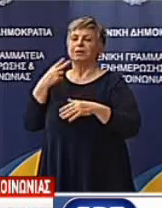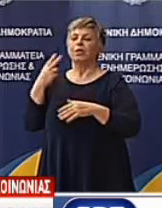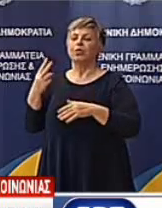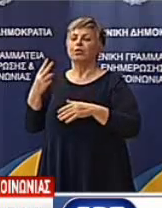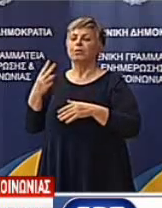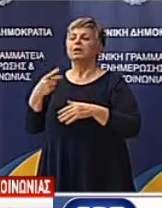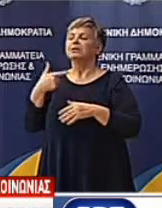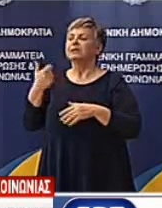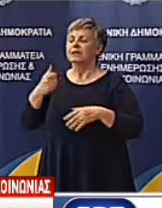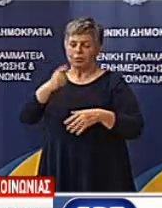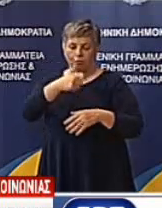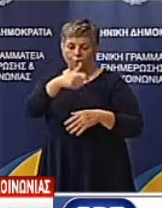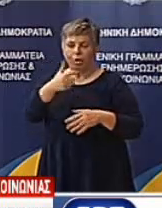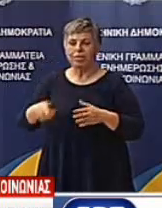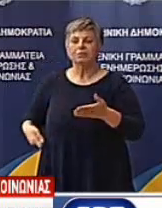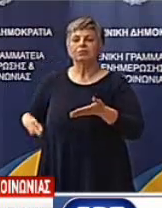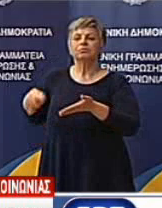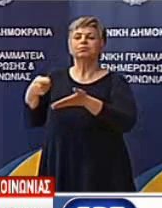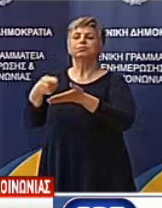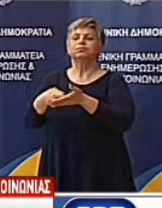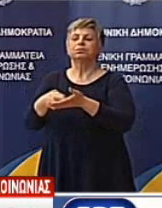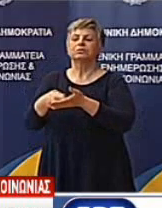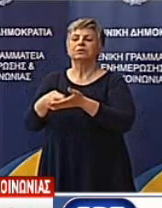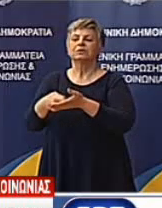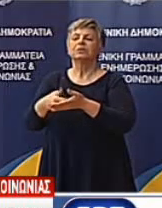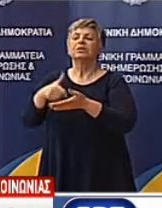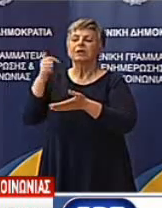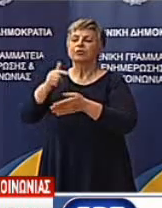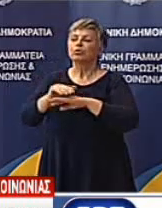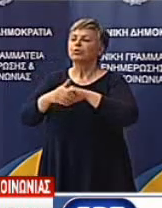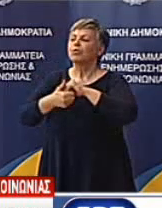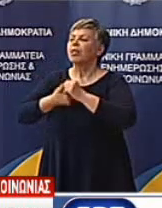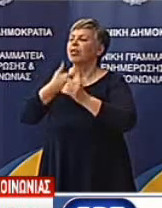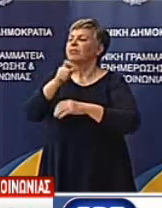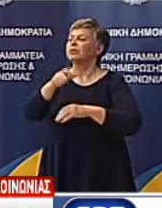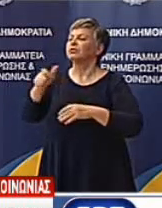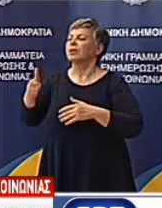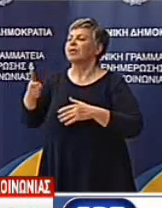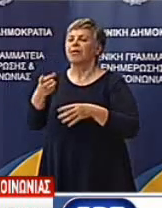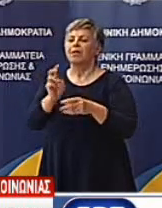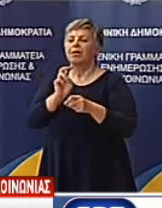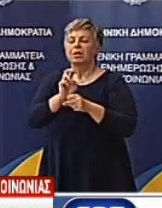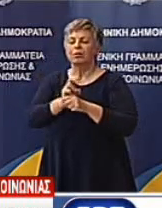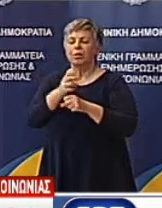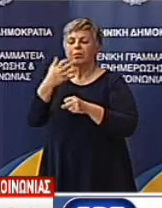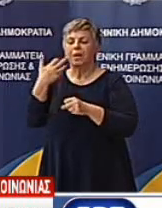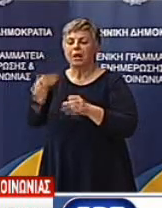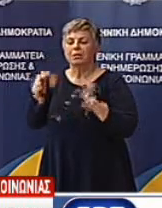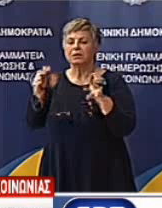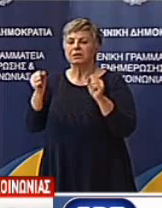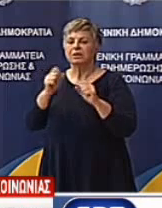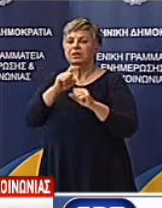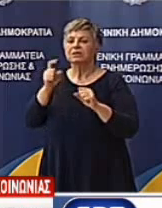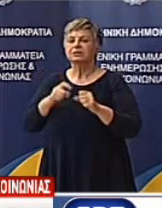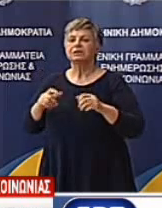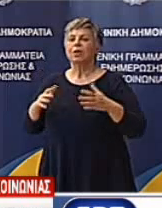καθένα, γιατί ο καθένας προφανώς ενδιαφέρεται από τι βγαίνει τελικά από την τσέπη του και πόσα του μένουν. Επομένως, αυτή η μεταρρύθμιση